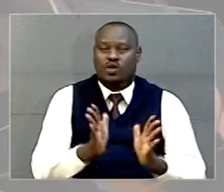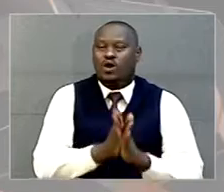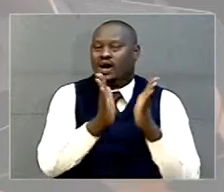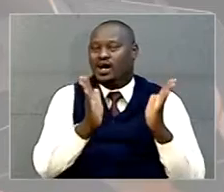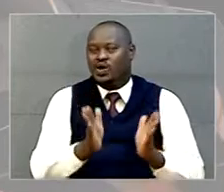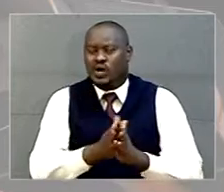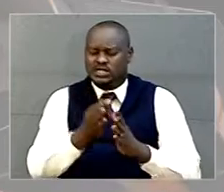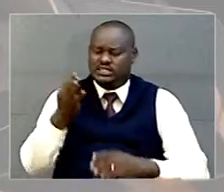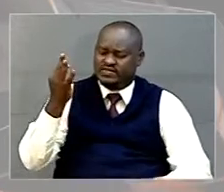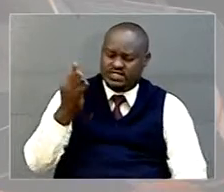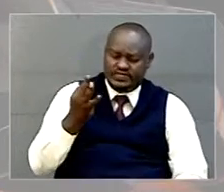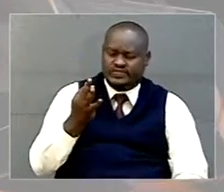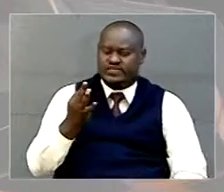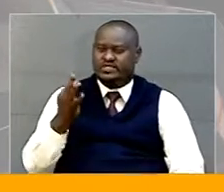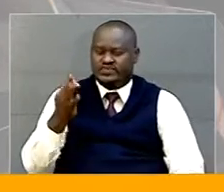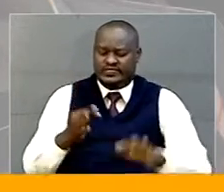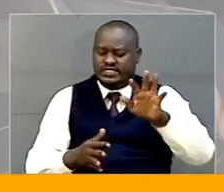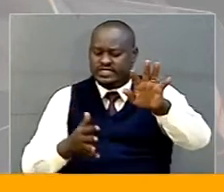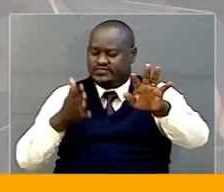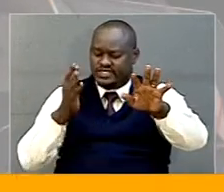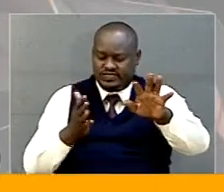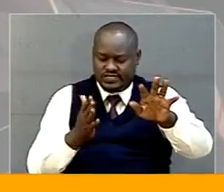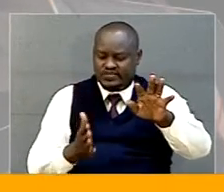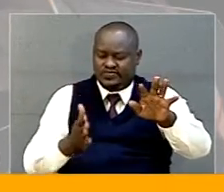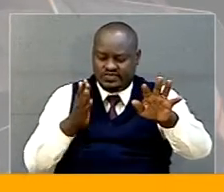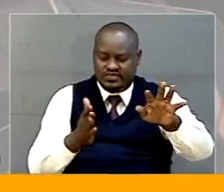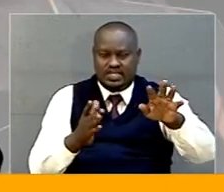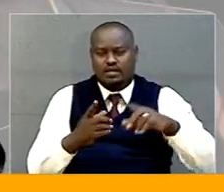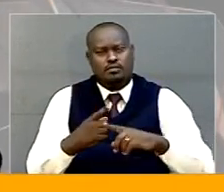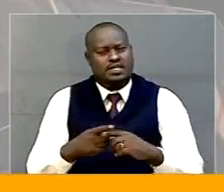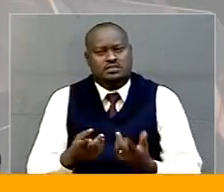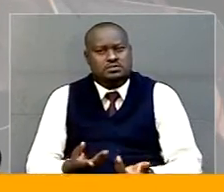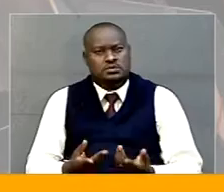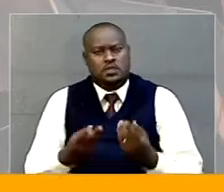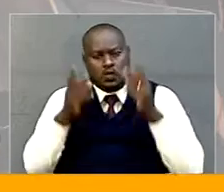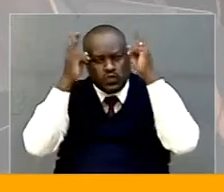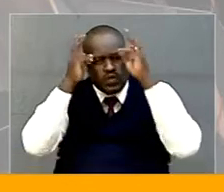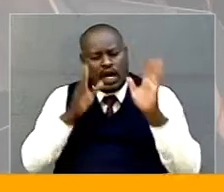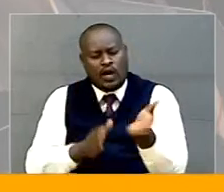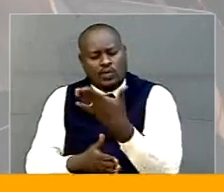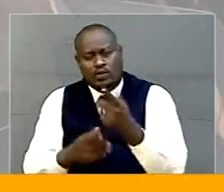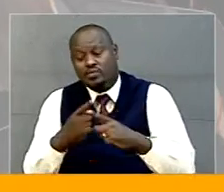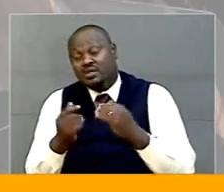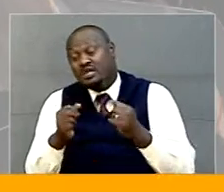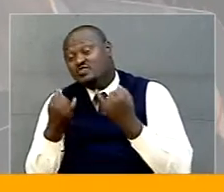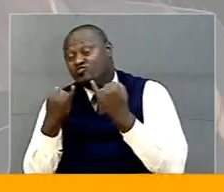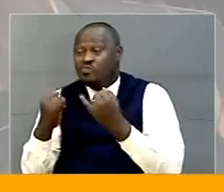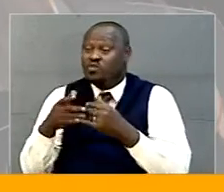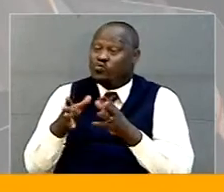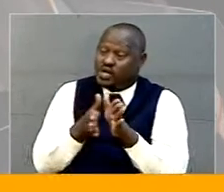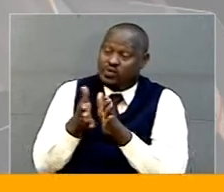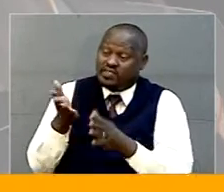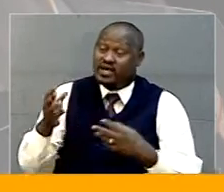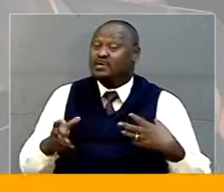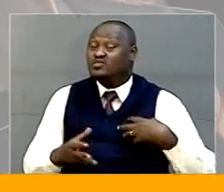elabi kukubanga ebagoba mbogobi mezimu. Abantu basigala bafu wakabanga lobulani mchifochi wakubwa buli ila jate wali enziji enda ala isovulo kubanga